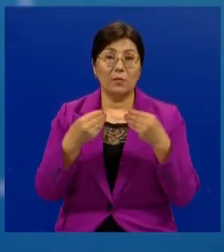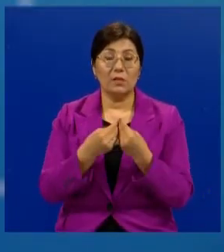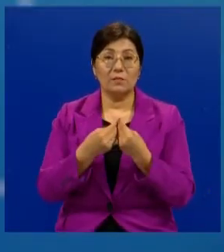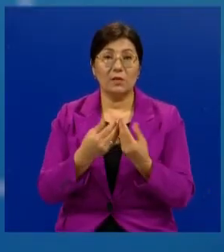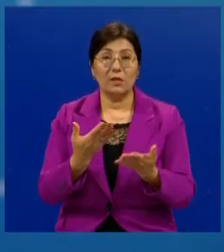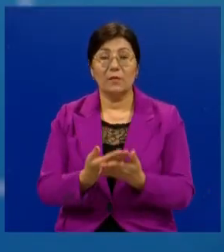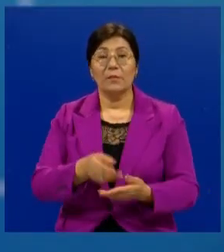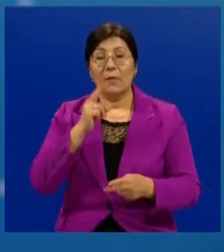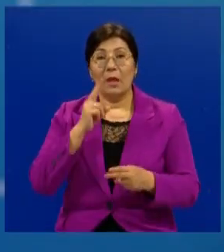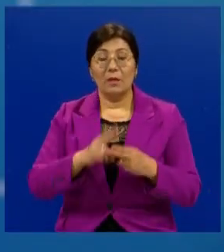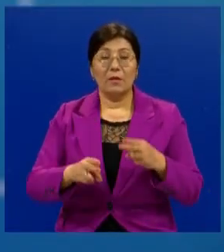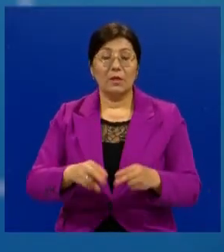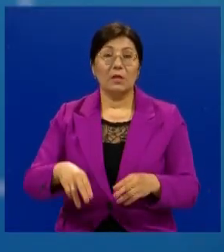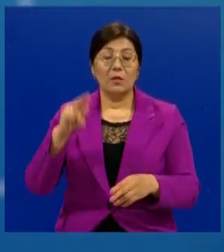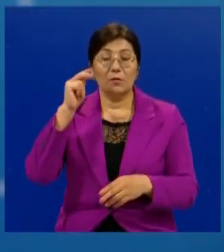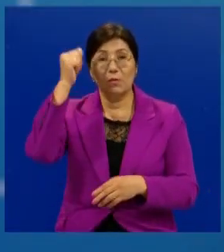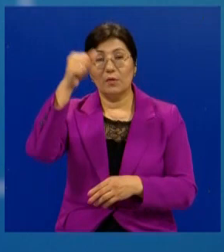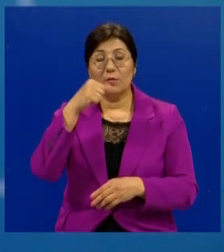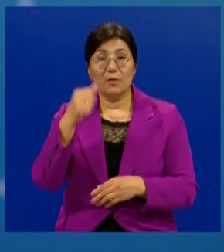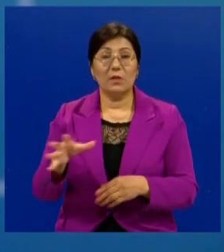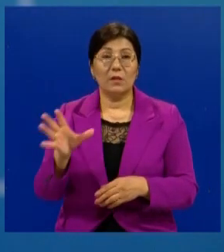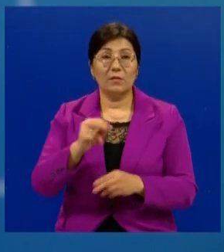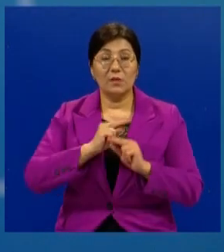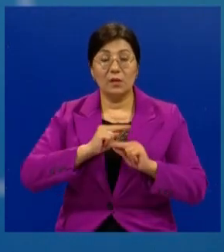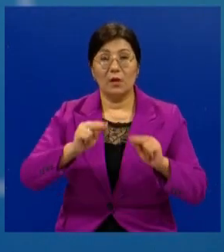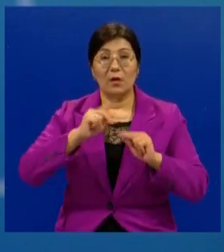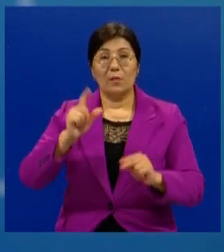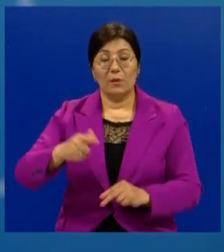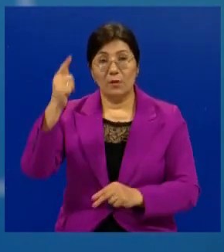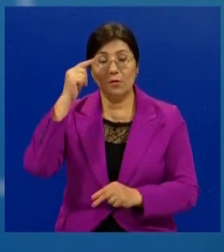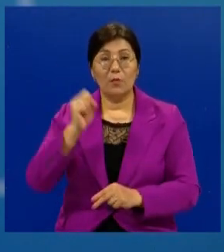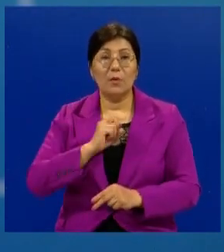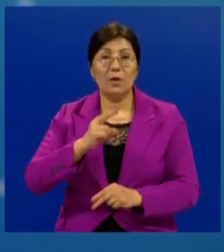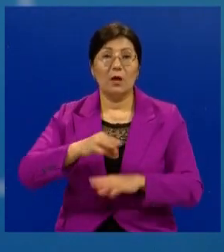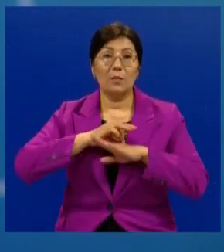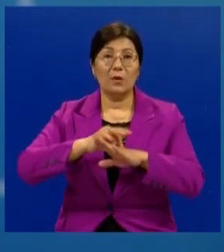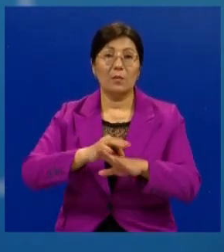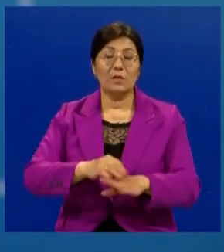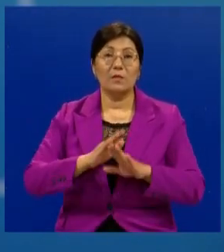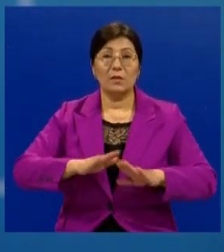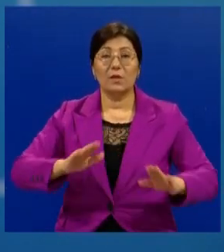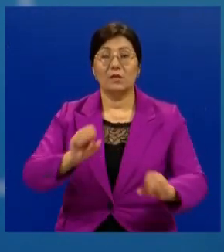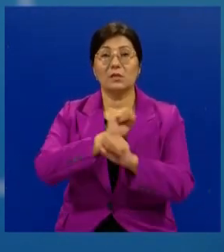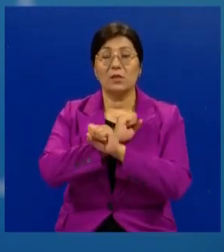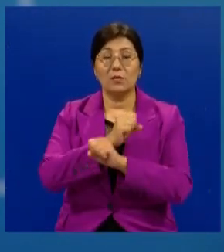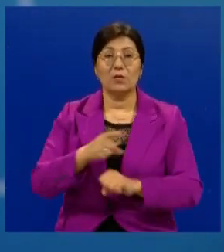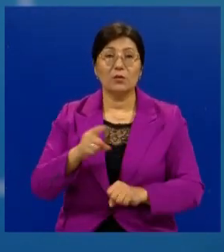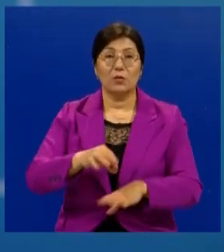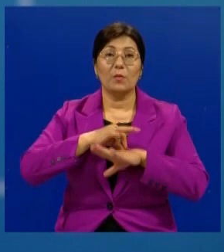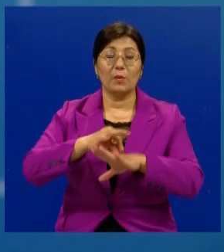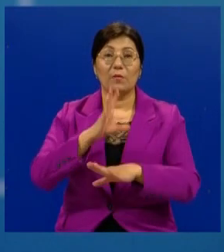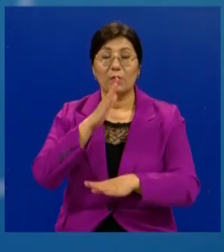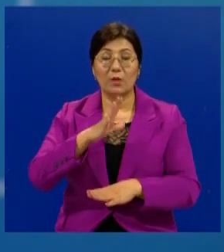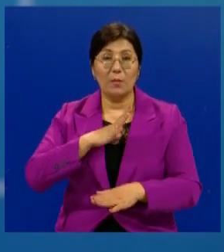Приближение школьных каникул заставляет многих педагогов задуматься о том, как организовать детский отдых, чтобы проведенное время